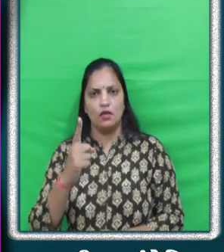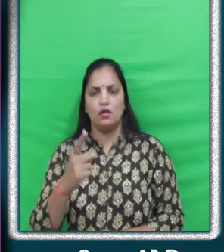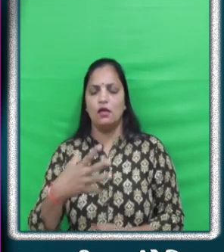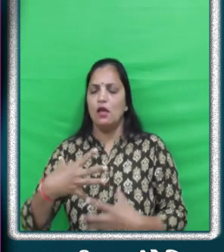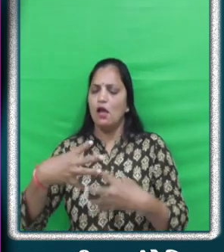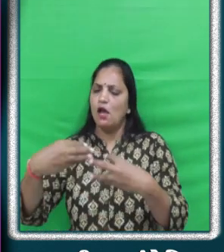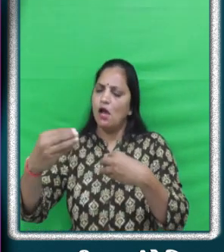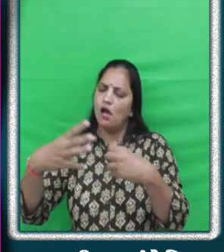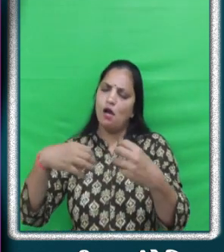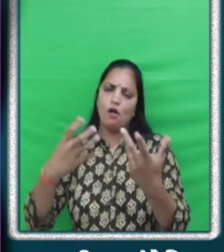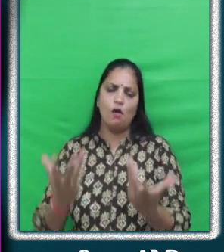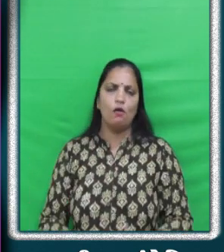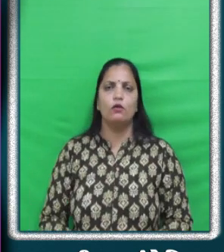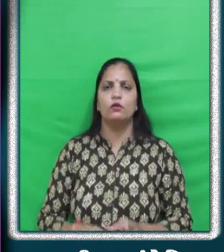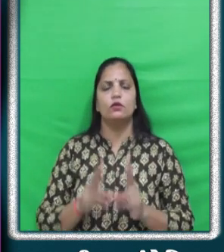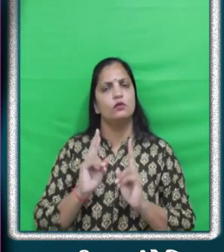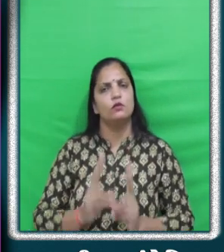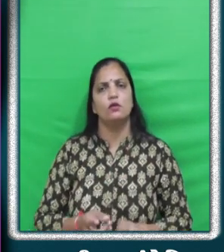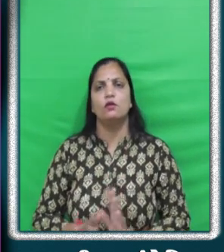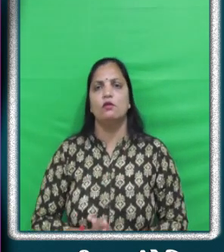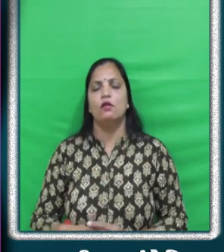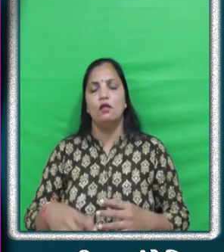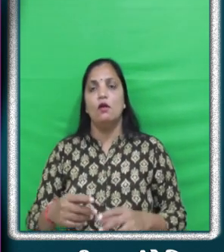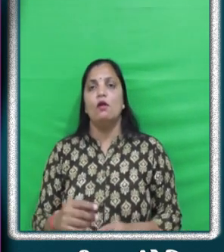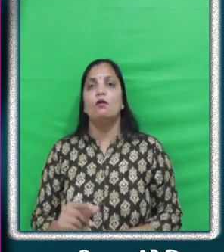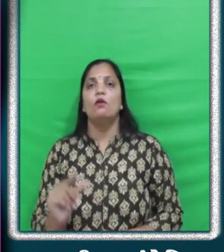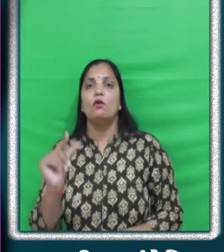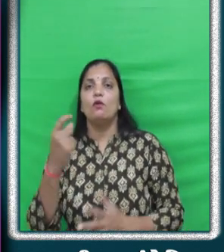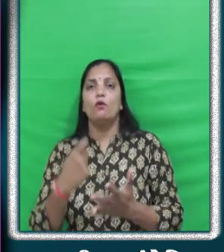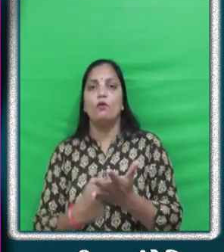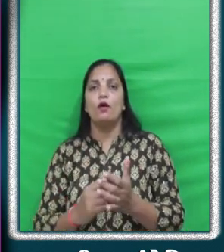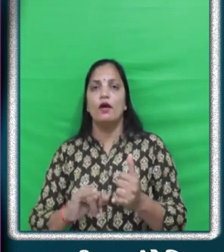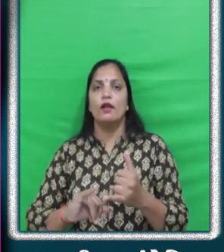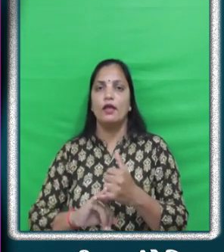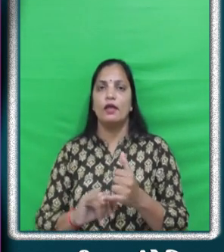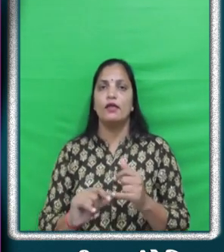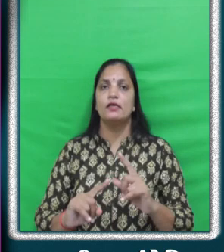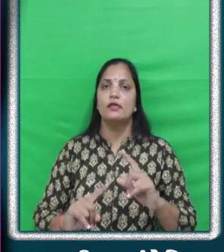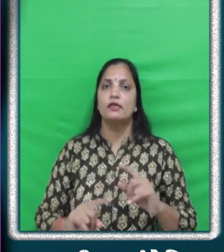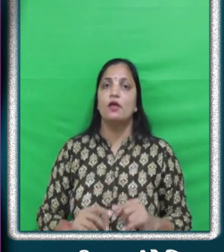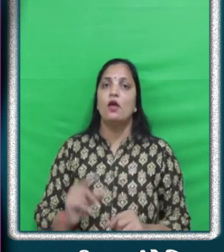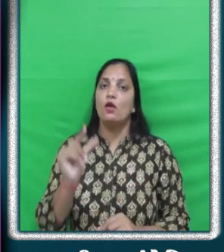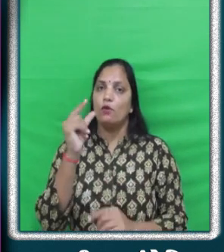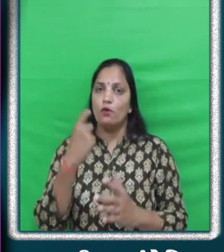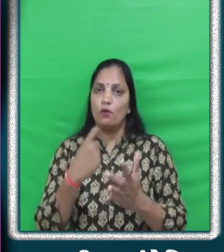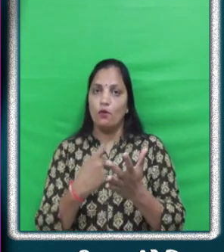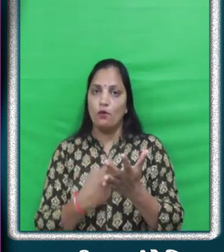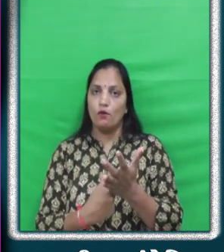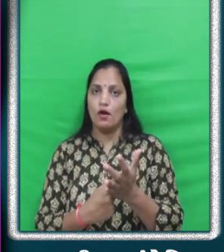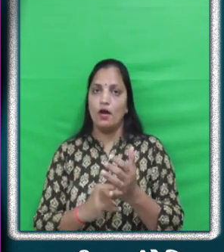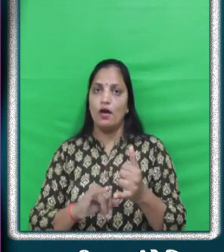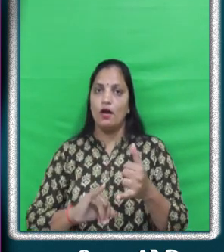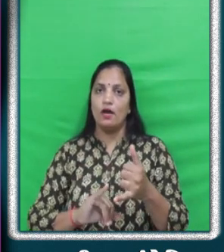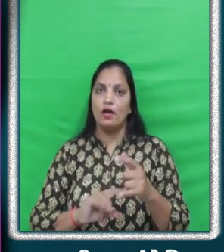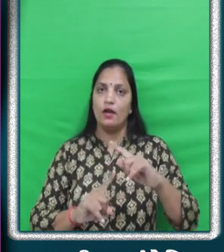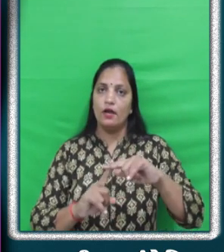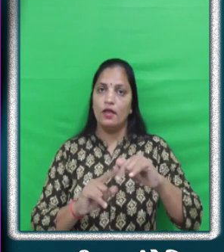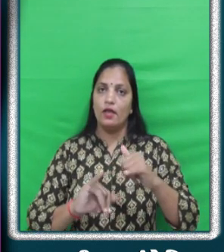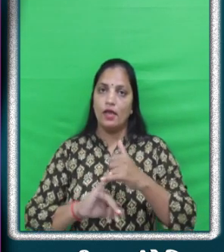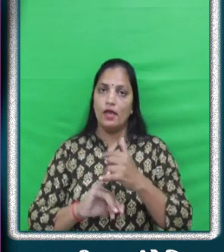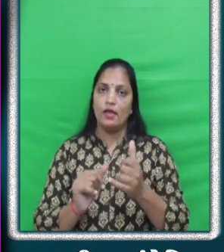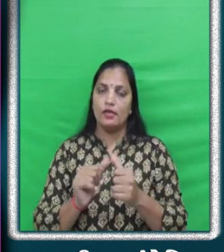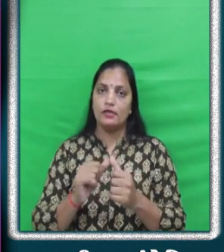એક પ્રકારનું ઉત્સર્જન, તે બહાર કાઢે છે। ઉત્સર્જન એટલે ફેંકી દેવું, ઉત્સર્જનનો અર્થ એવો થયો કે એને એની જરૂર